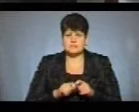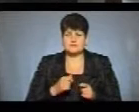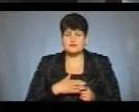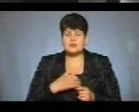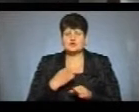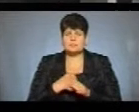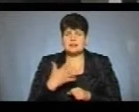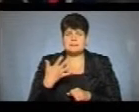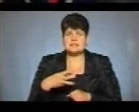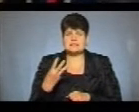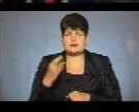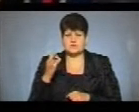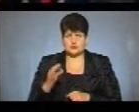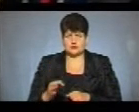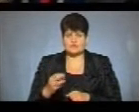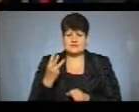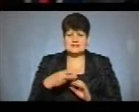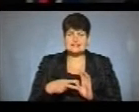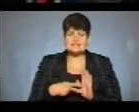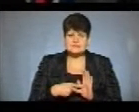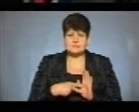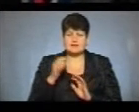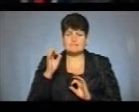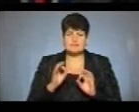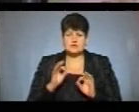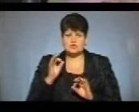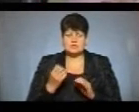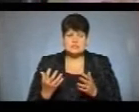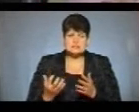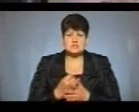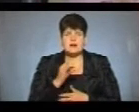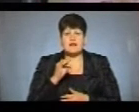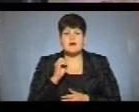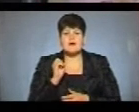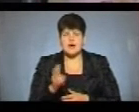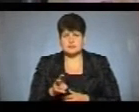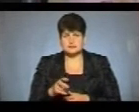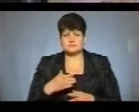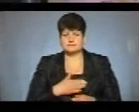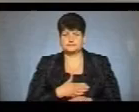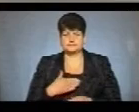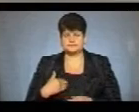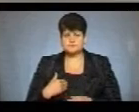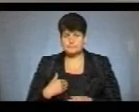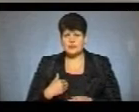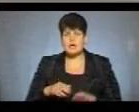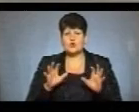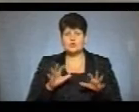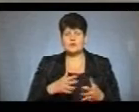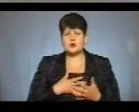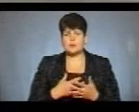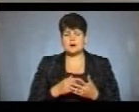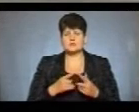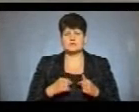це 53%. У 37% під час профоглядів виявили рак молочної залози, каже Олексій Федченко. Голова громадської